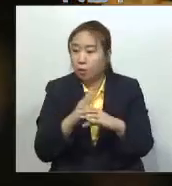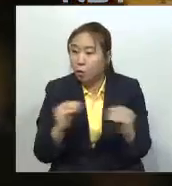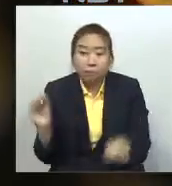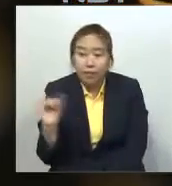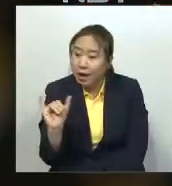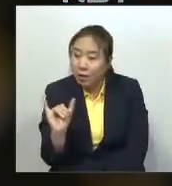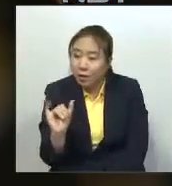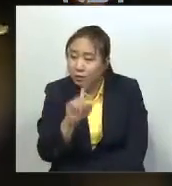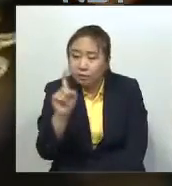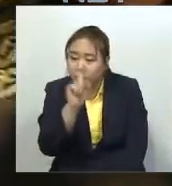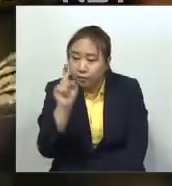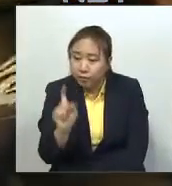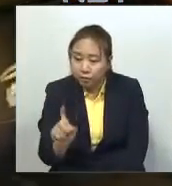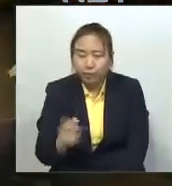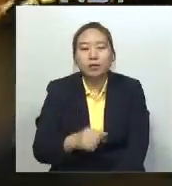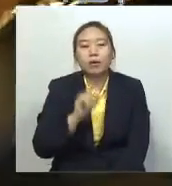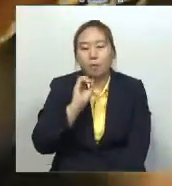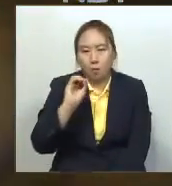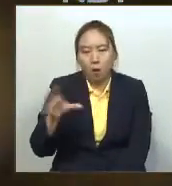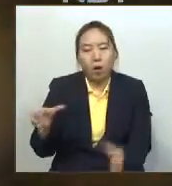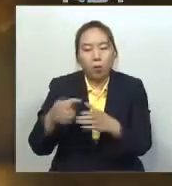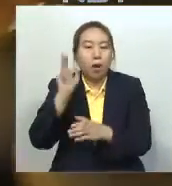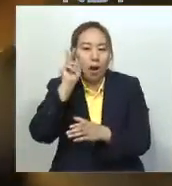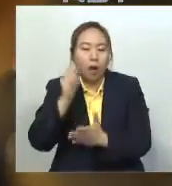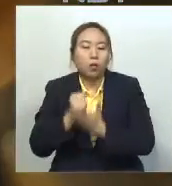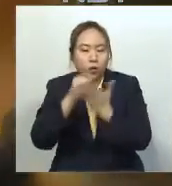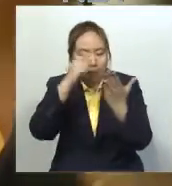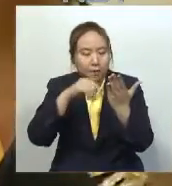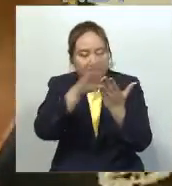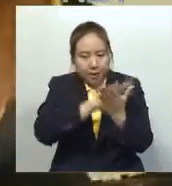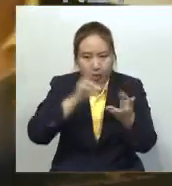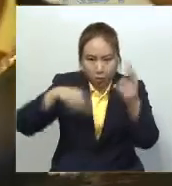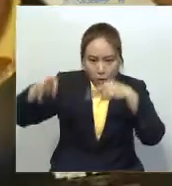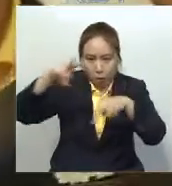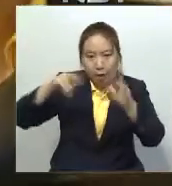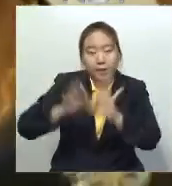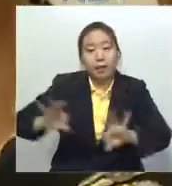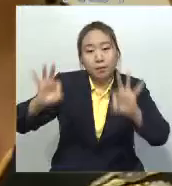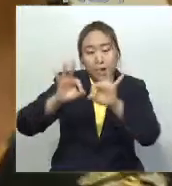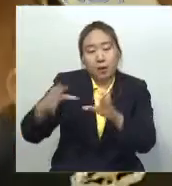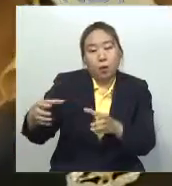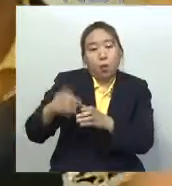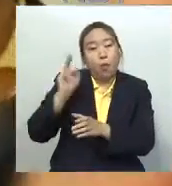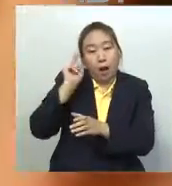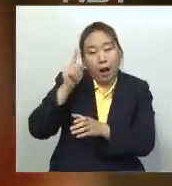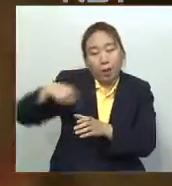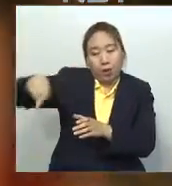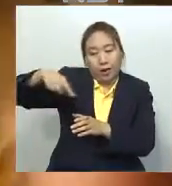หรืออย่างไรโดยได้ขอให้สื่อมวลชนช่วยกันรักษาชาติบ้านเมืองนะครับเพราะว่าสื่อมวลชนมีส่วนสำคัญใน